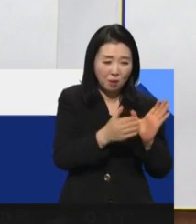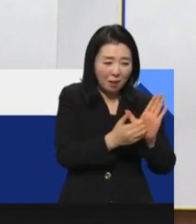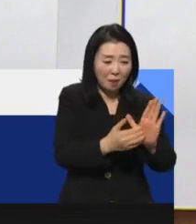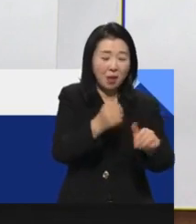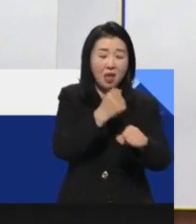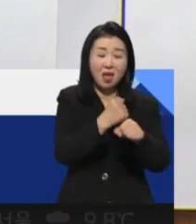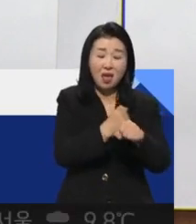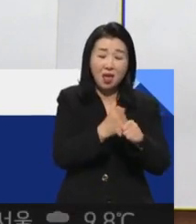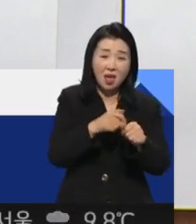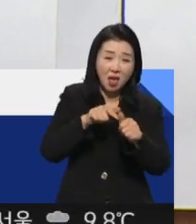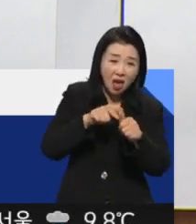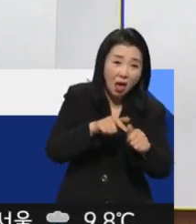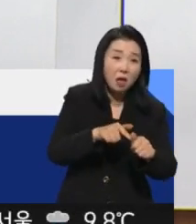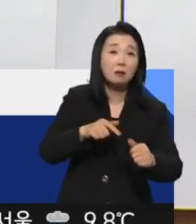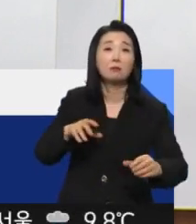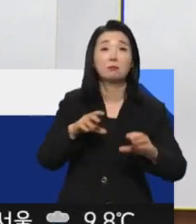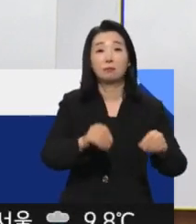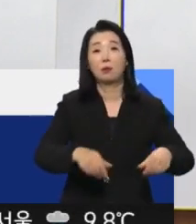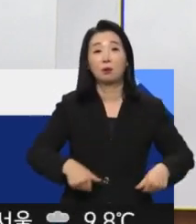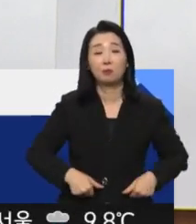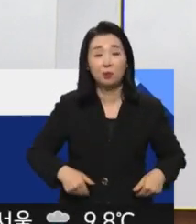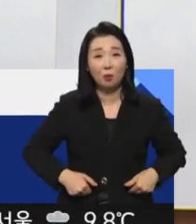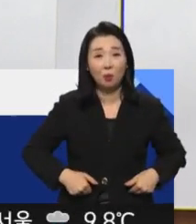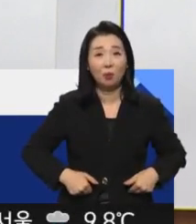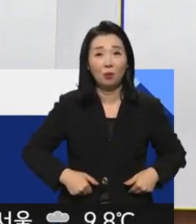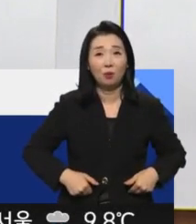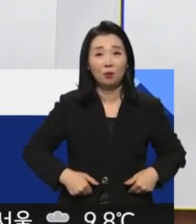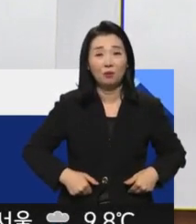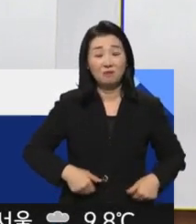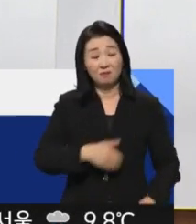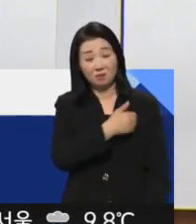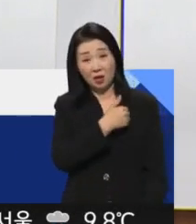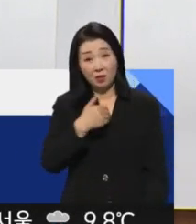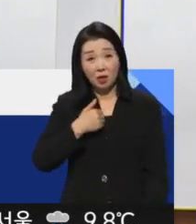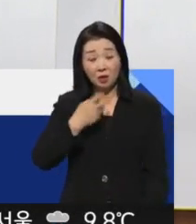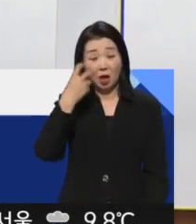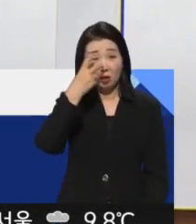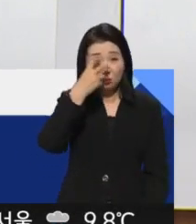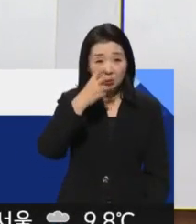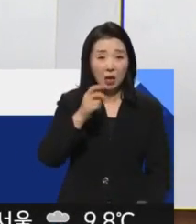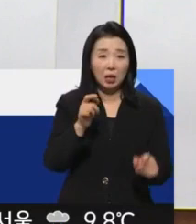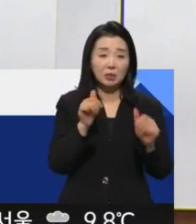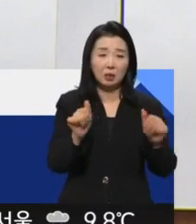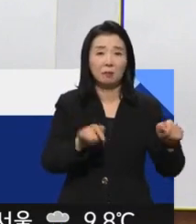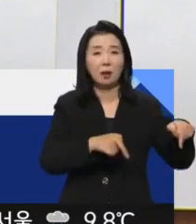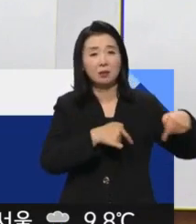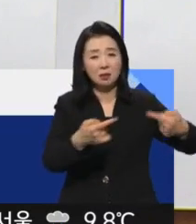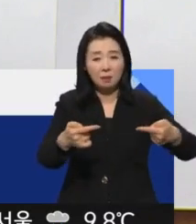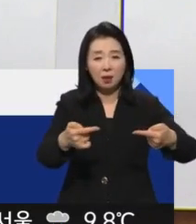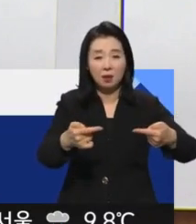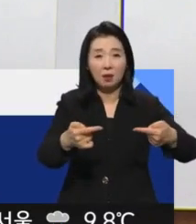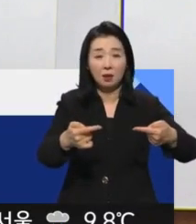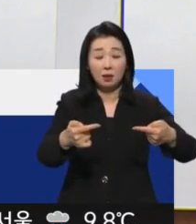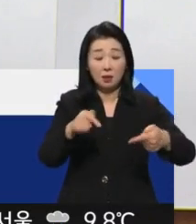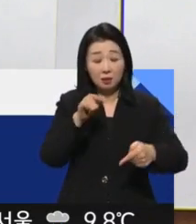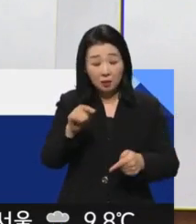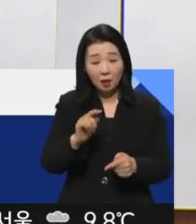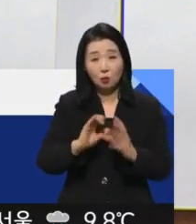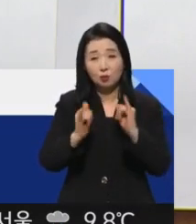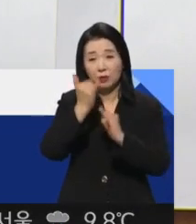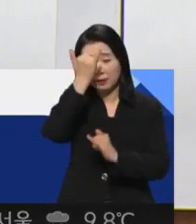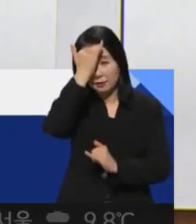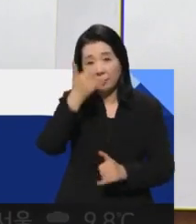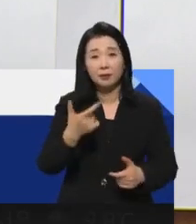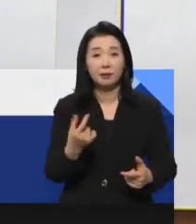것을 이제 그만 멈추고 정정당당하게 수사와 재판에 임하는 것이 국민에 대한 도리라고